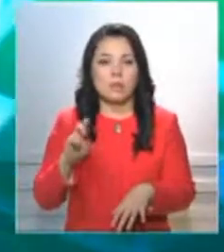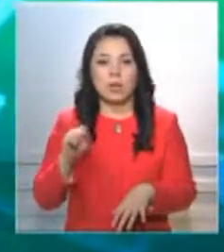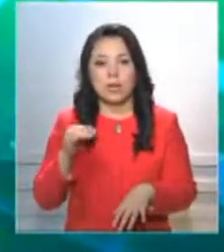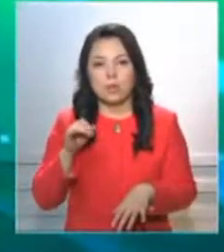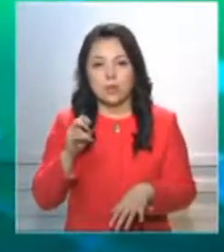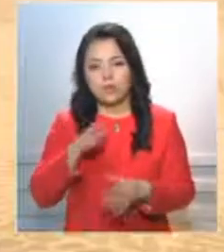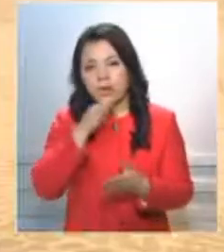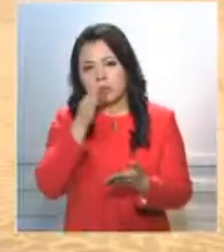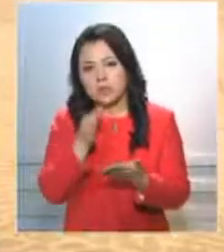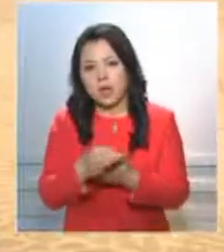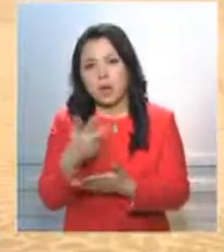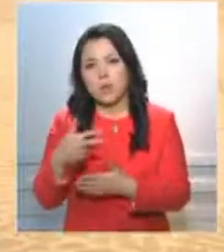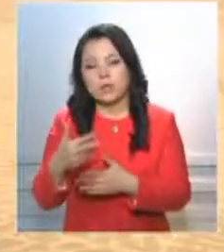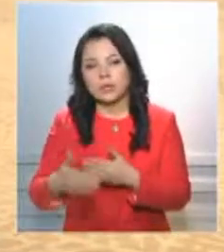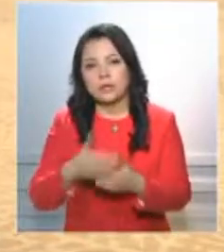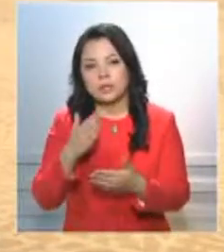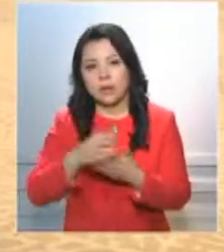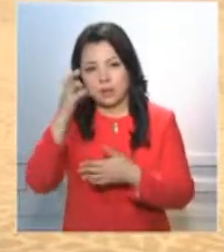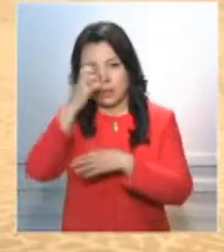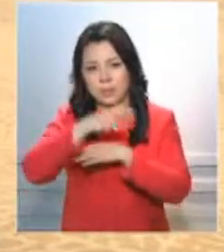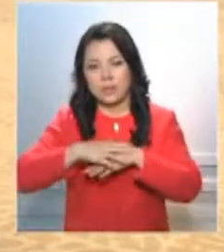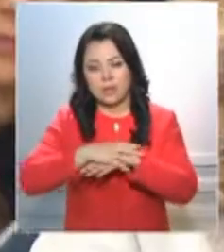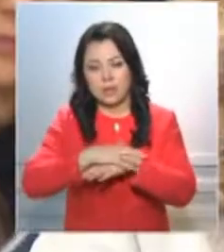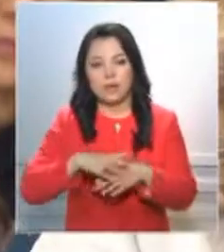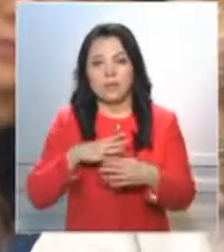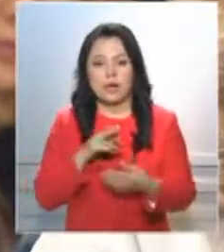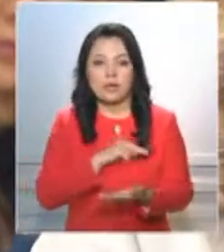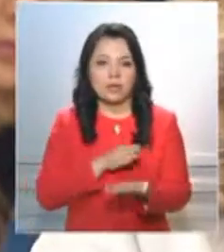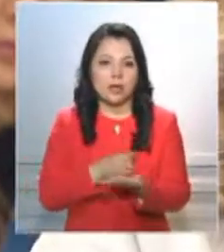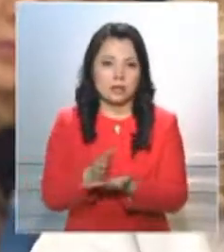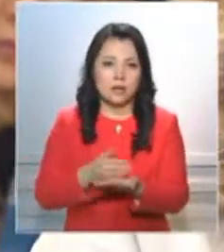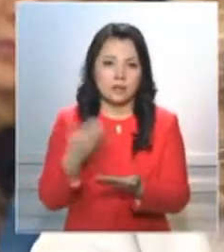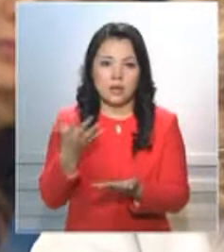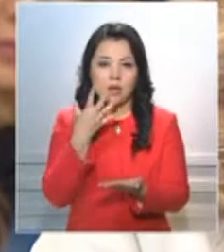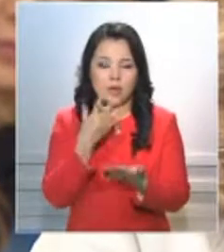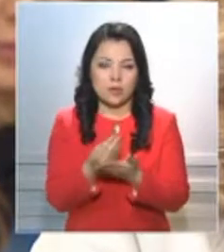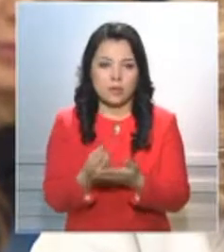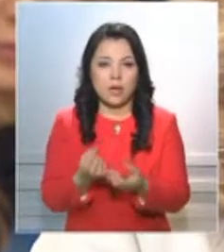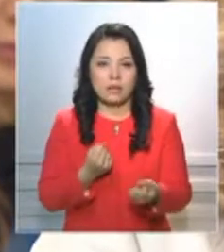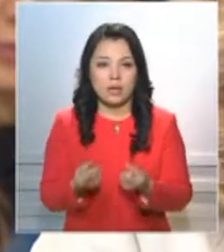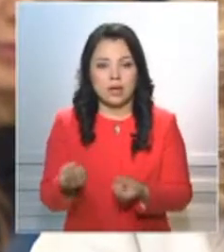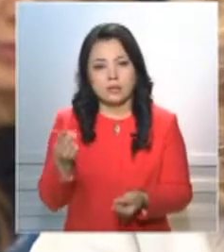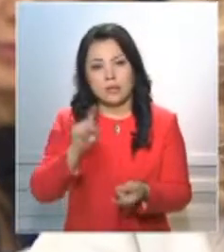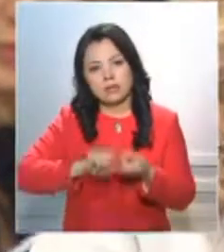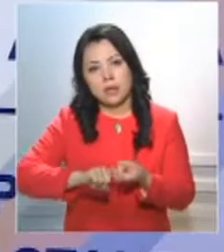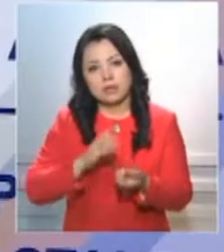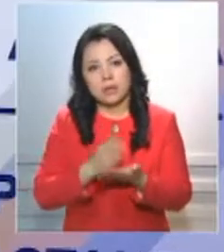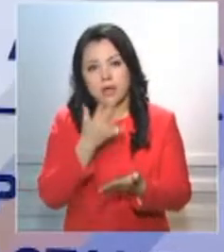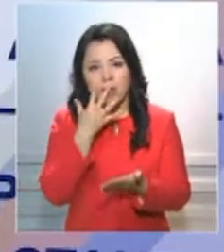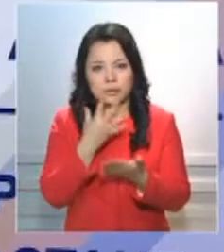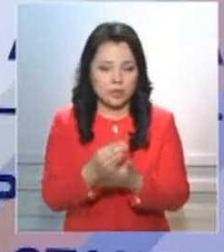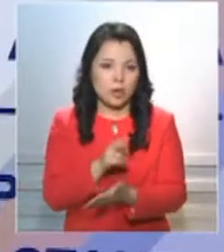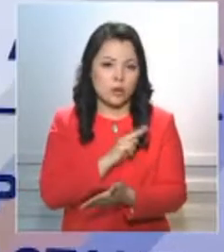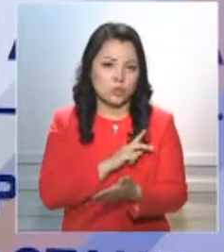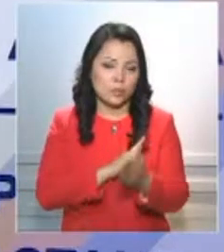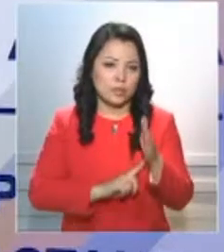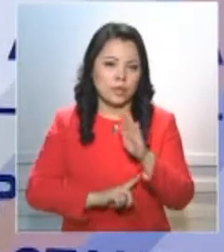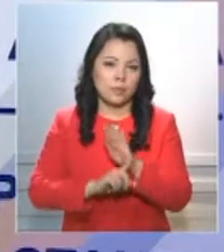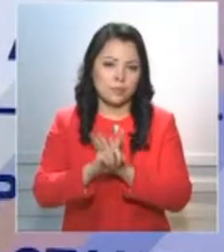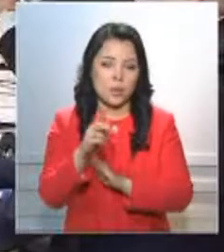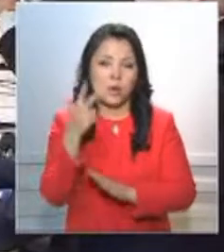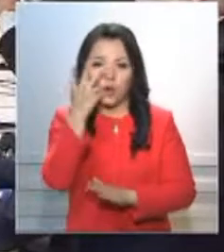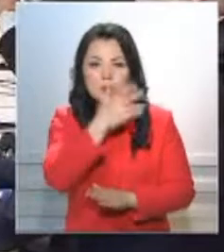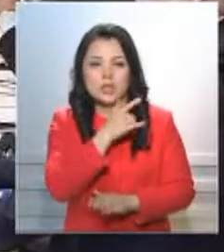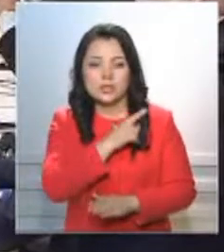мәлімдеді. Осыдан астам елден келген мамандар мемлекеттік қызметтегі әріптестікті нығайтудың жай жапсарын әңгімеледі. Жұмысына кіріскеніне 3 жыл